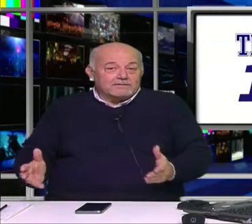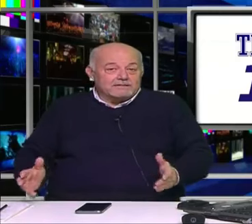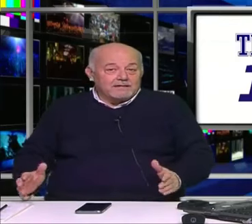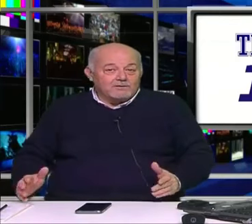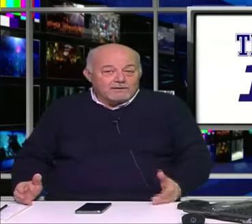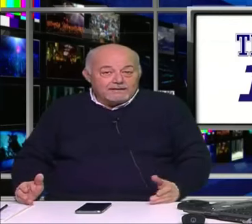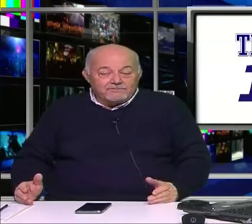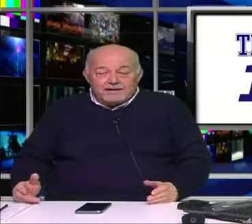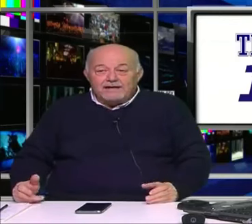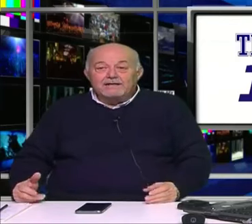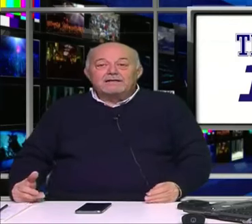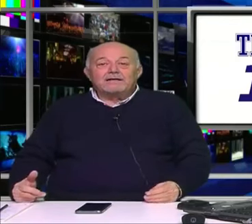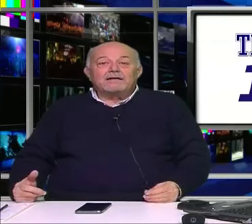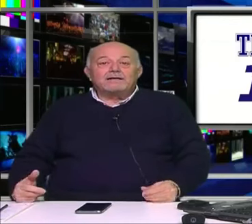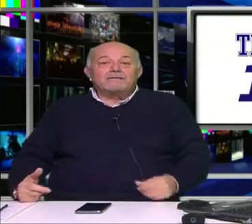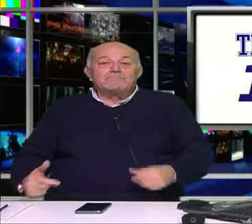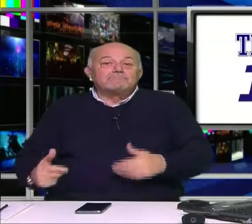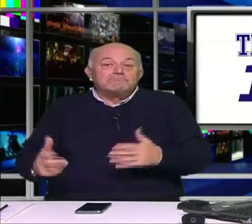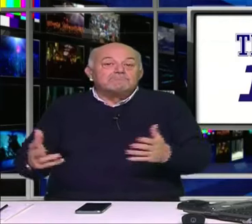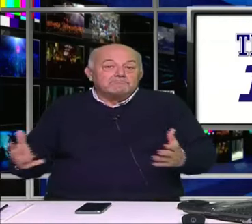anche questa qualifica,